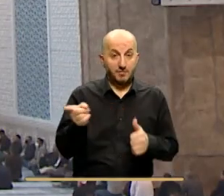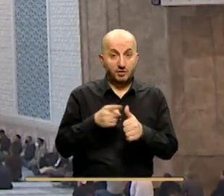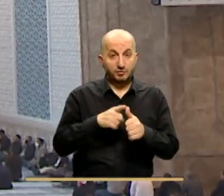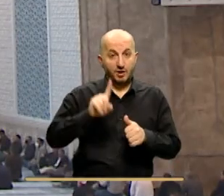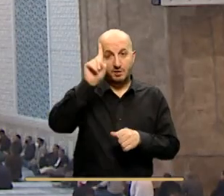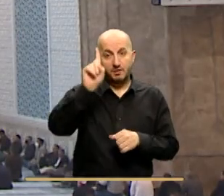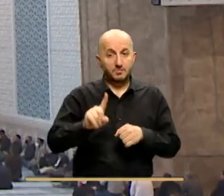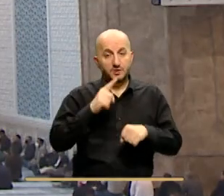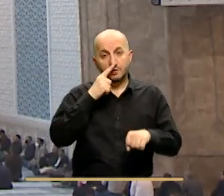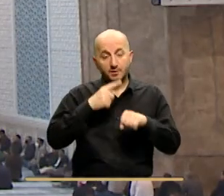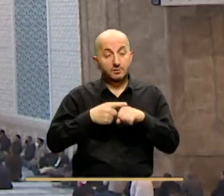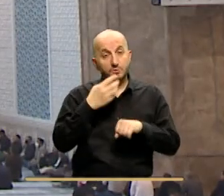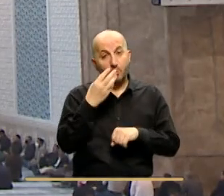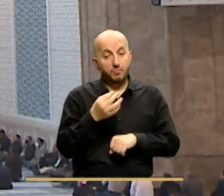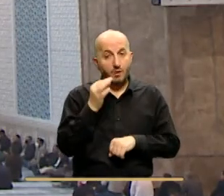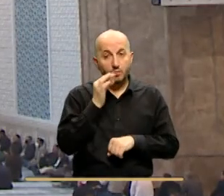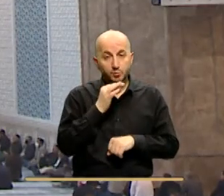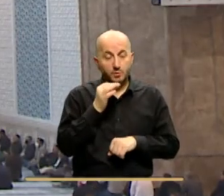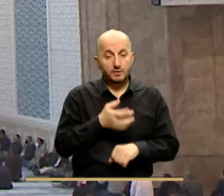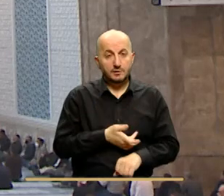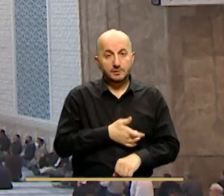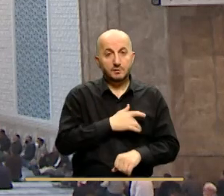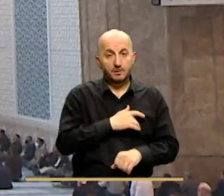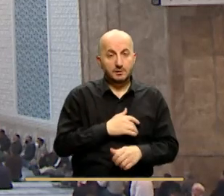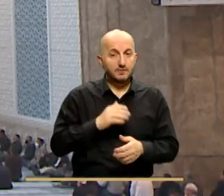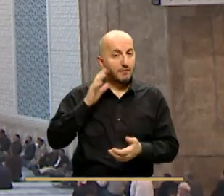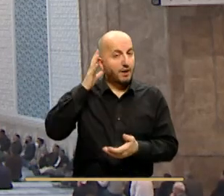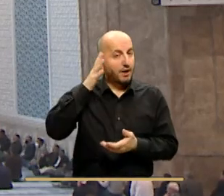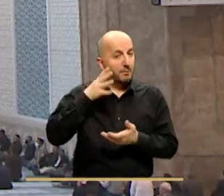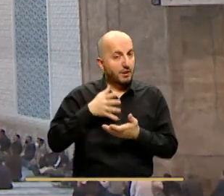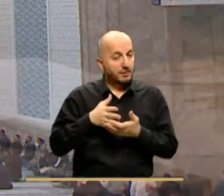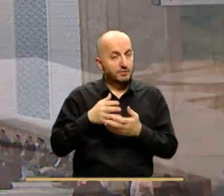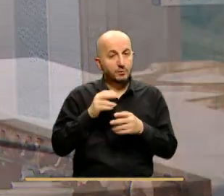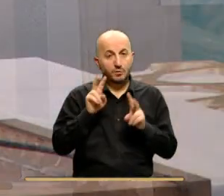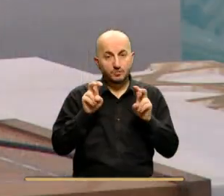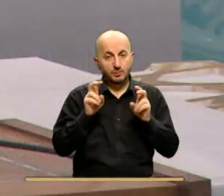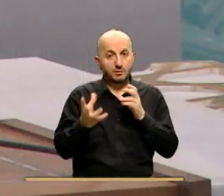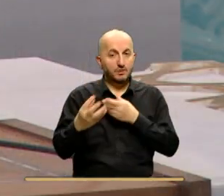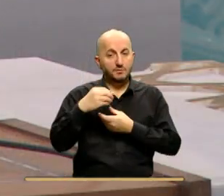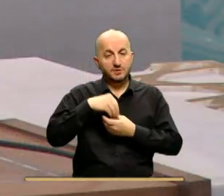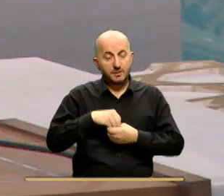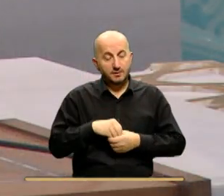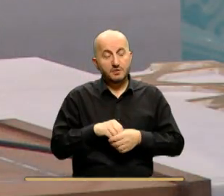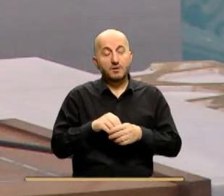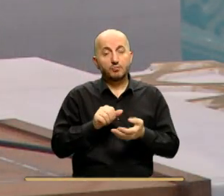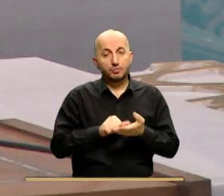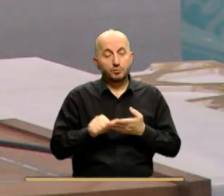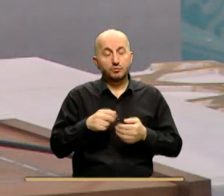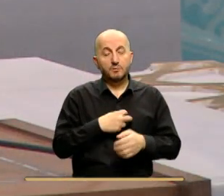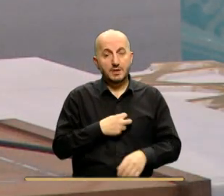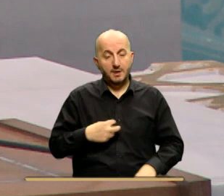üzere itikadi ve ameli konuları da kapsamaktadır. Bu bakımdan bütün